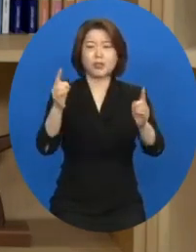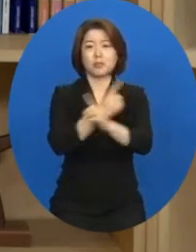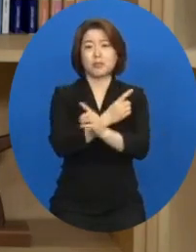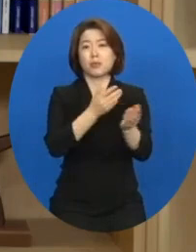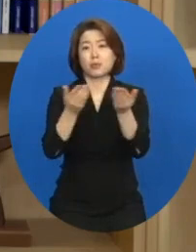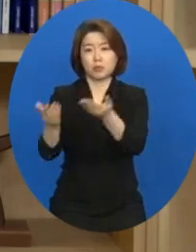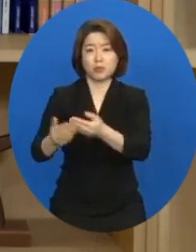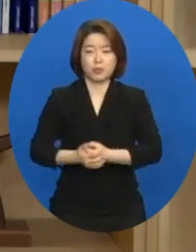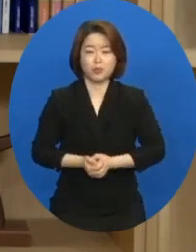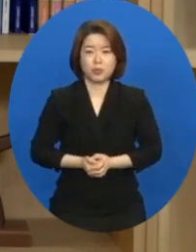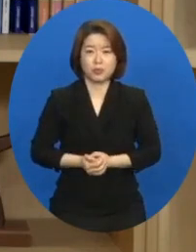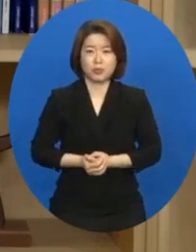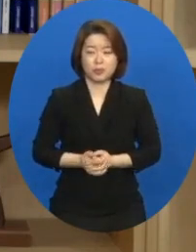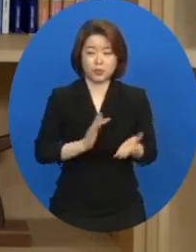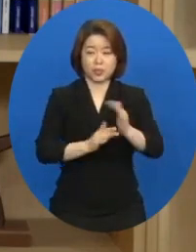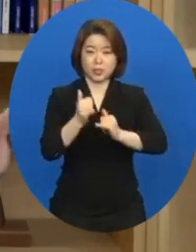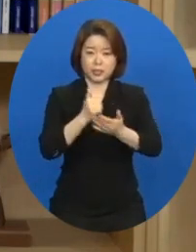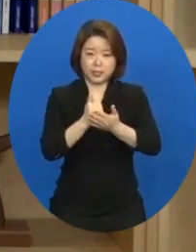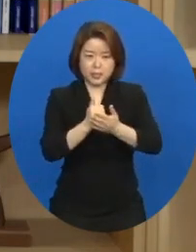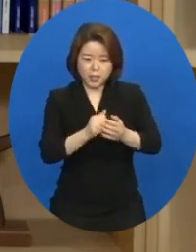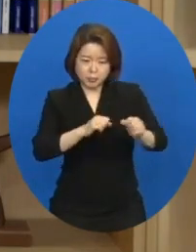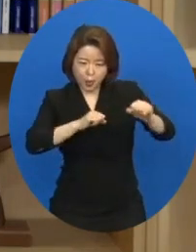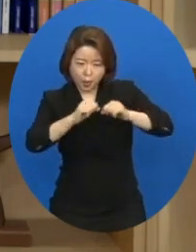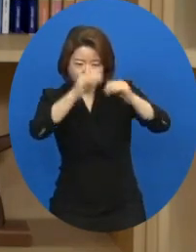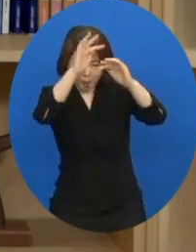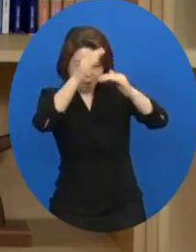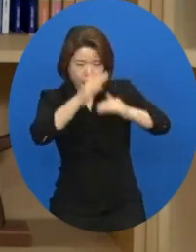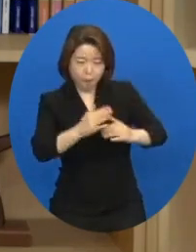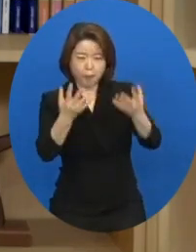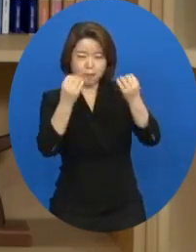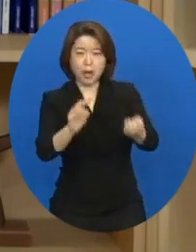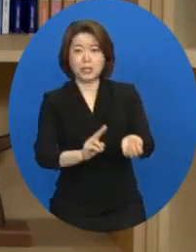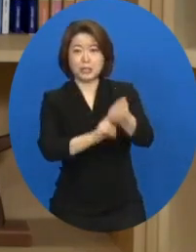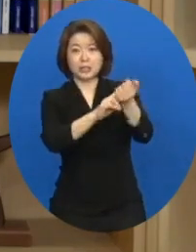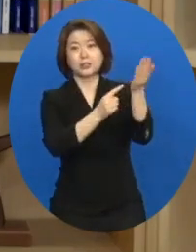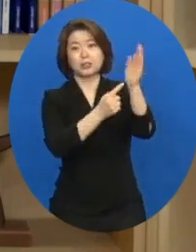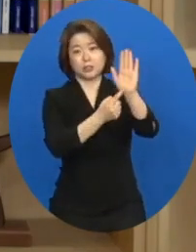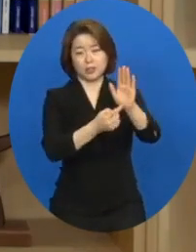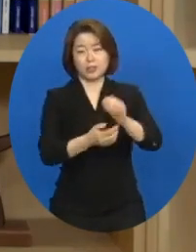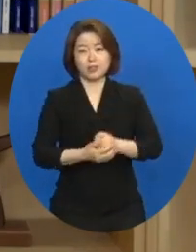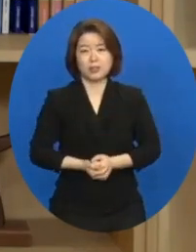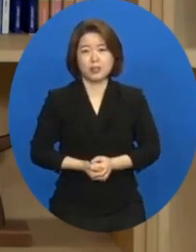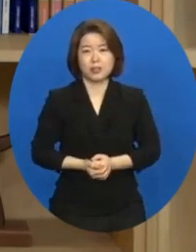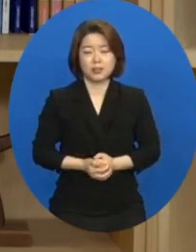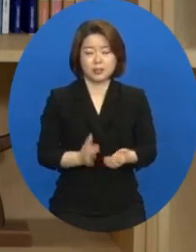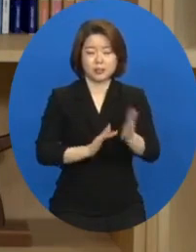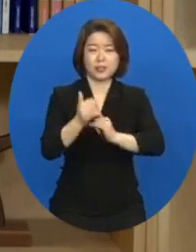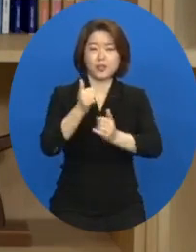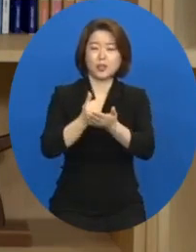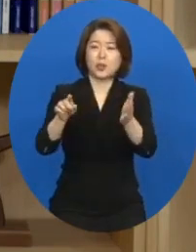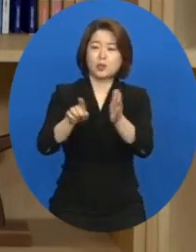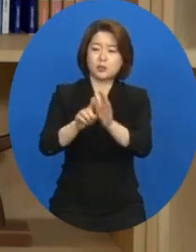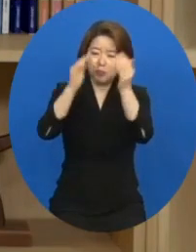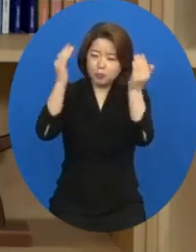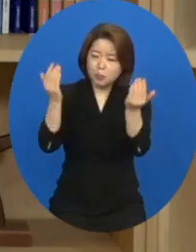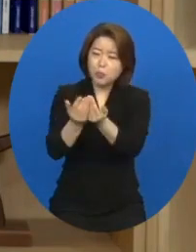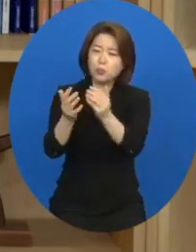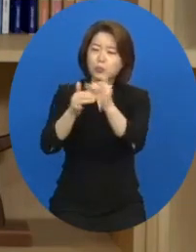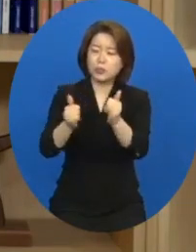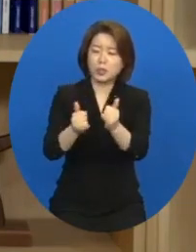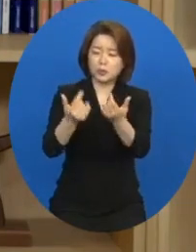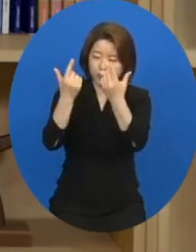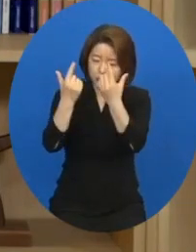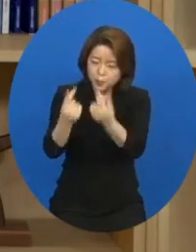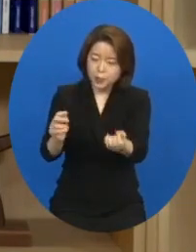예수님의 그 행적 속에는 수많은 기적이 나옵니다 그리고 예수 믿는 모든 사람에게도 동일한 기적이